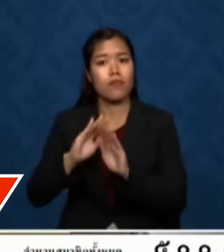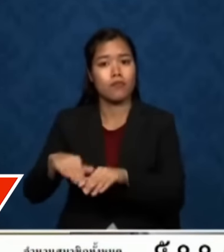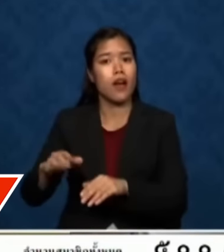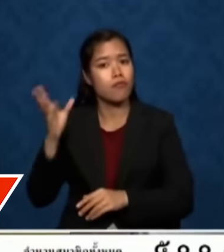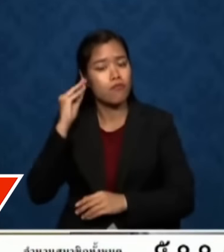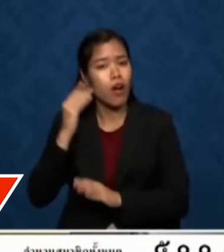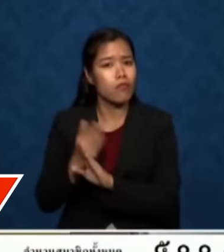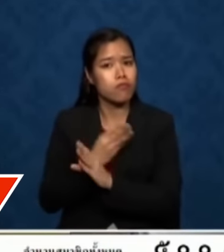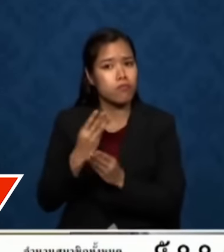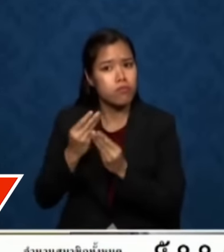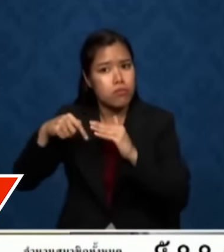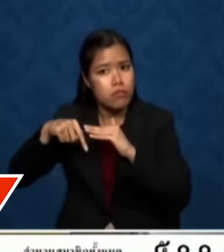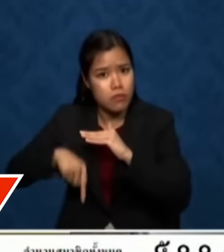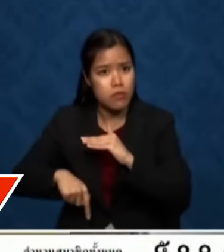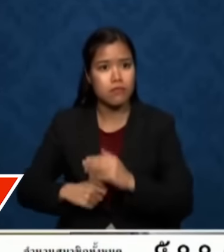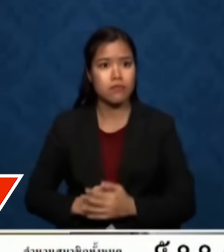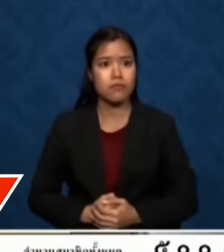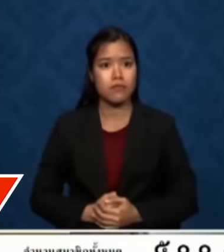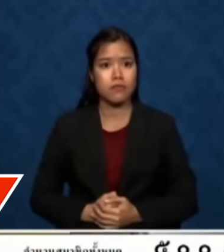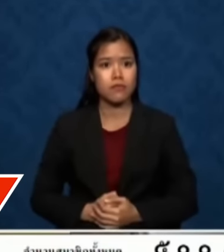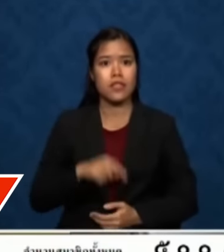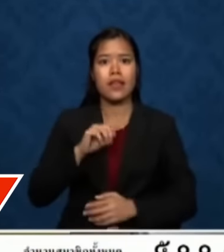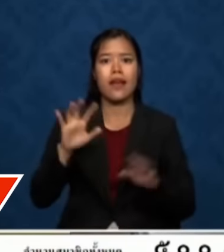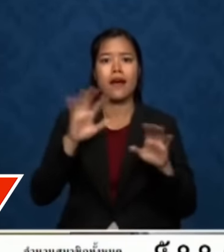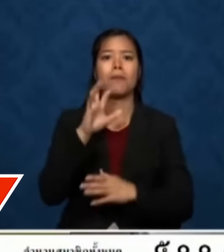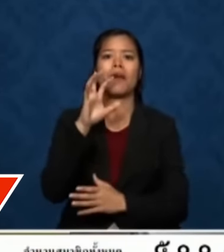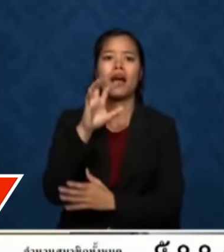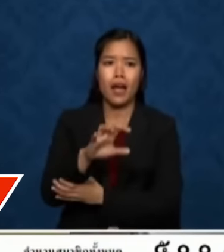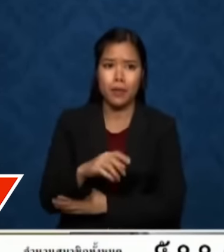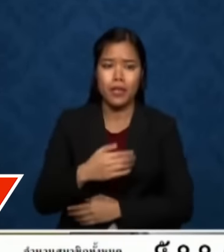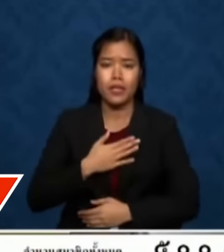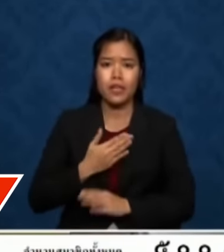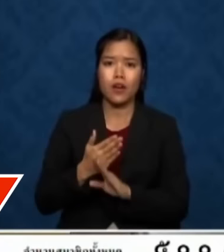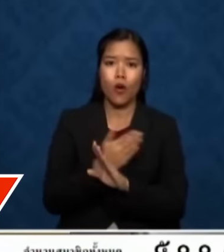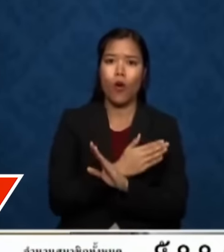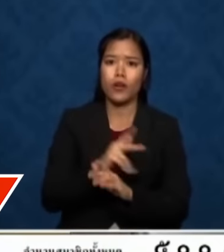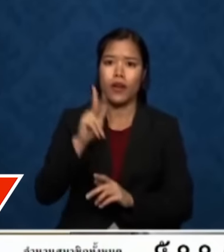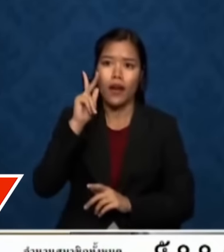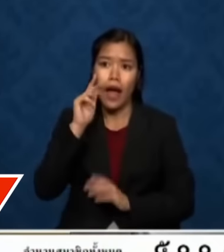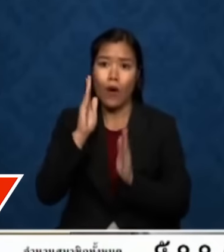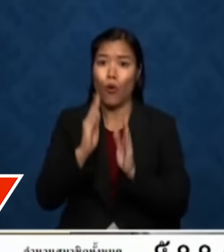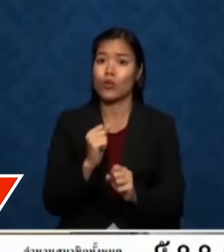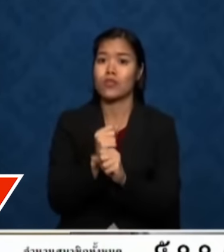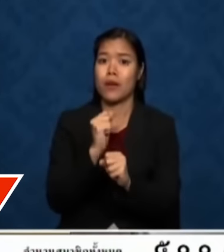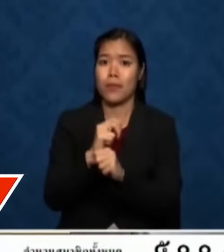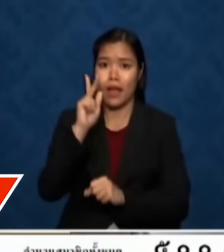ไปถึงขนาดนั้นแล้วนะคะดิฉันได้มีโอกาสพูดคุยกับสื่อมวลชนที่เขาทำ